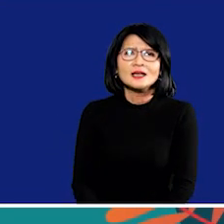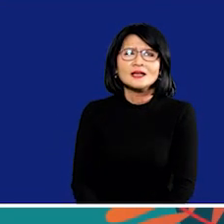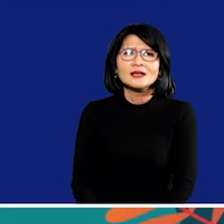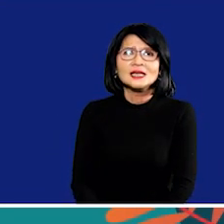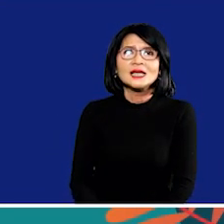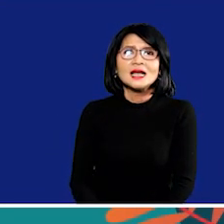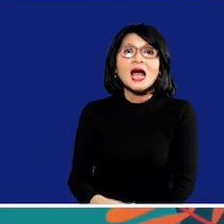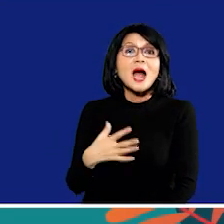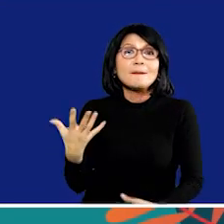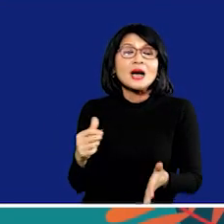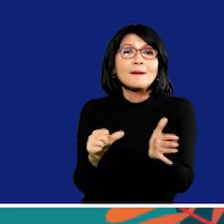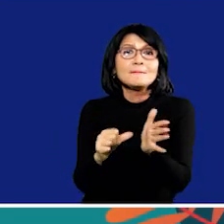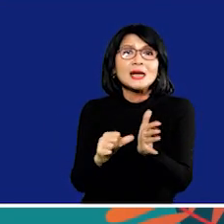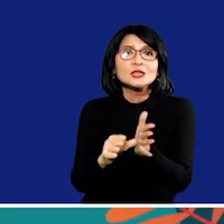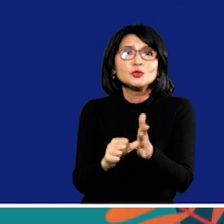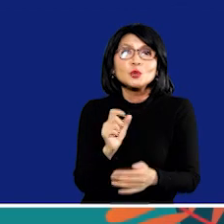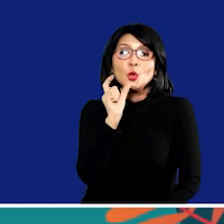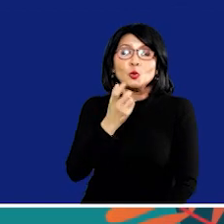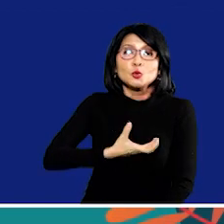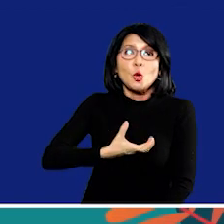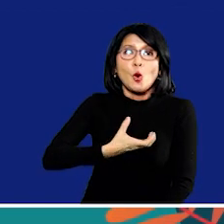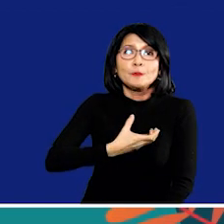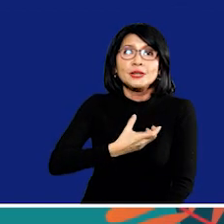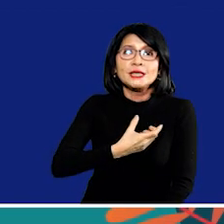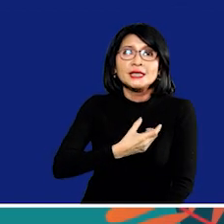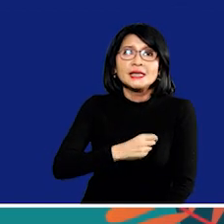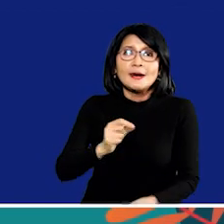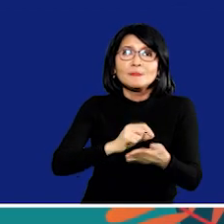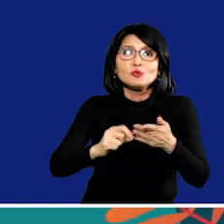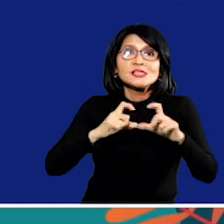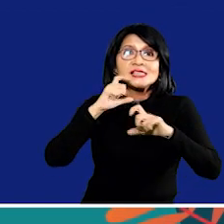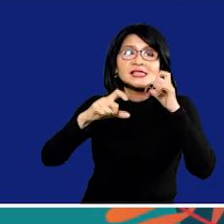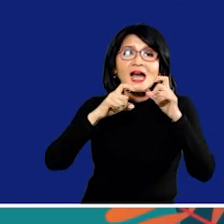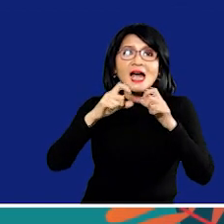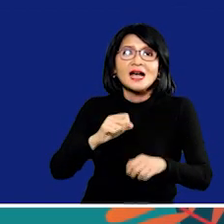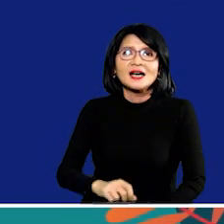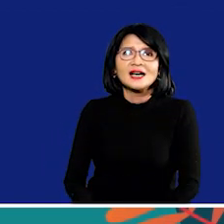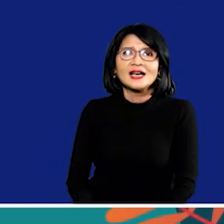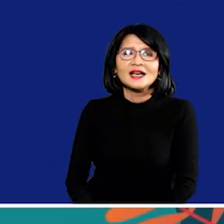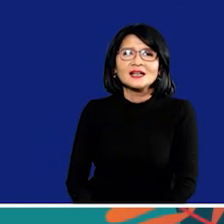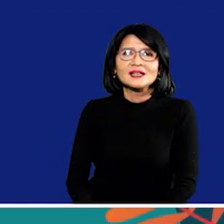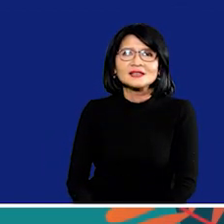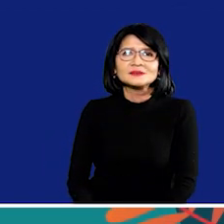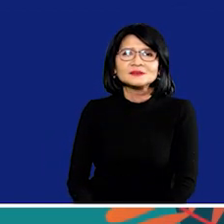dalam hobi menulis cerita ini? Ada nggak yang membantu di acara kemah virtual?